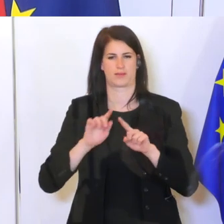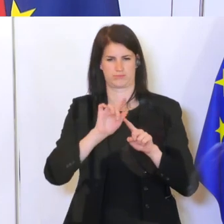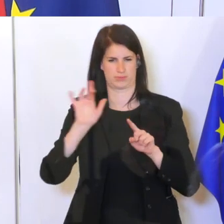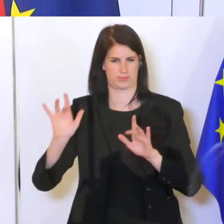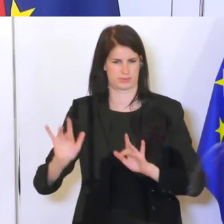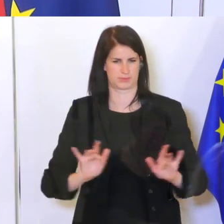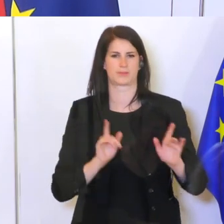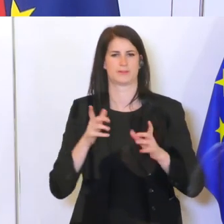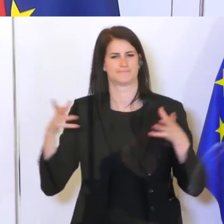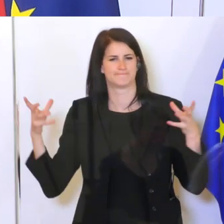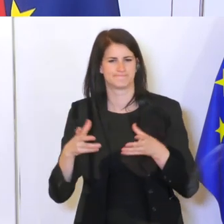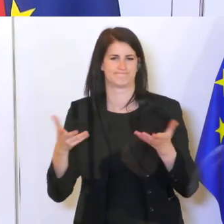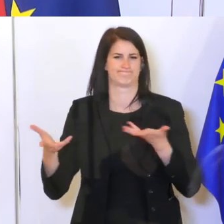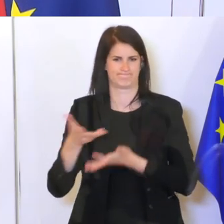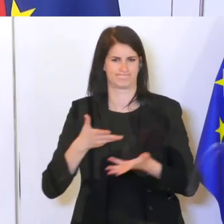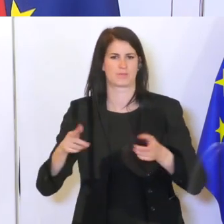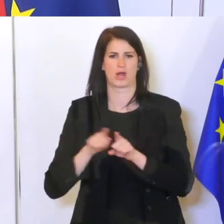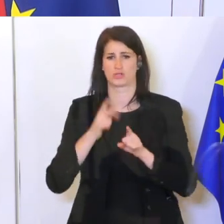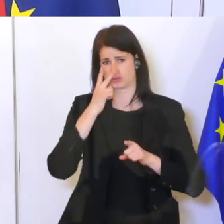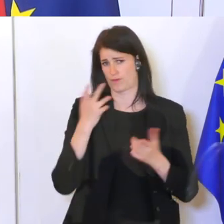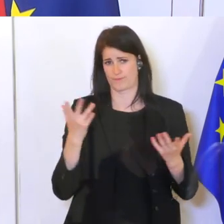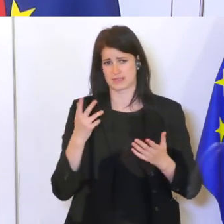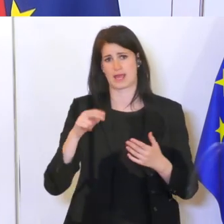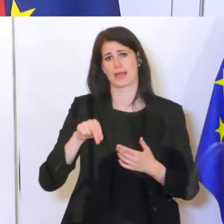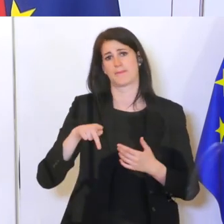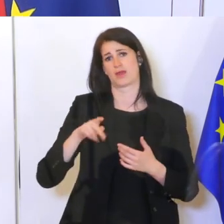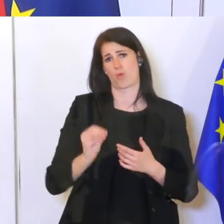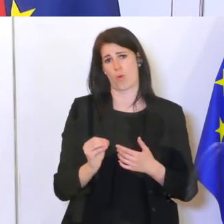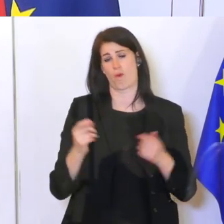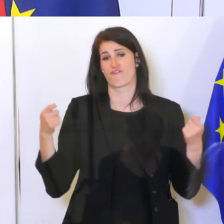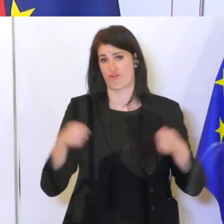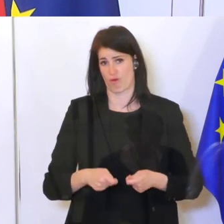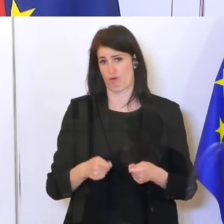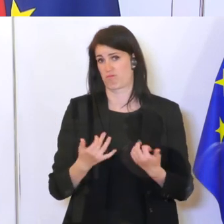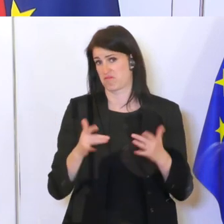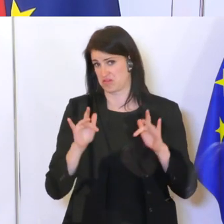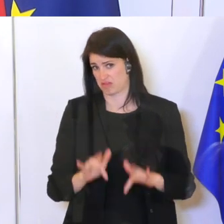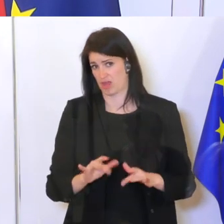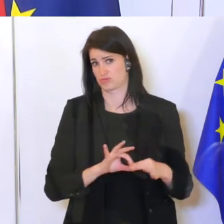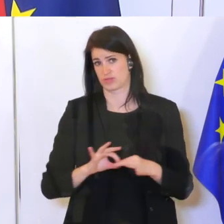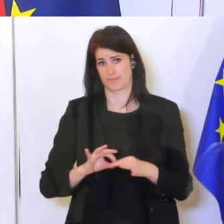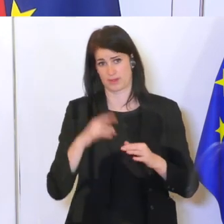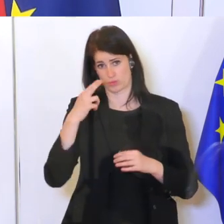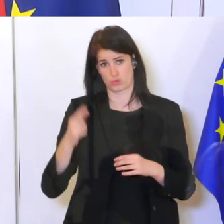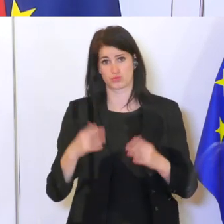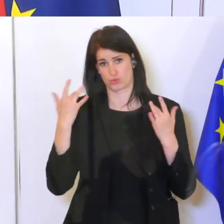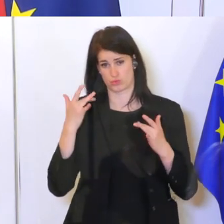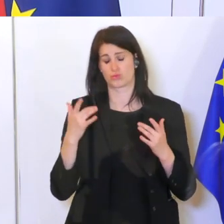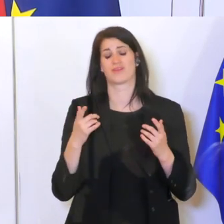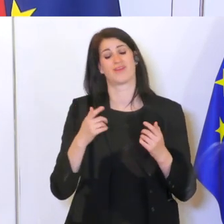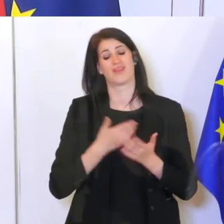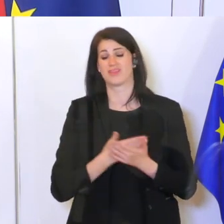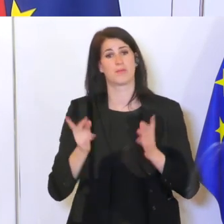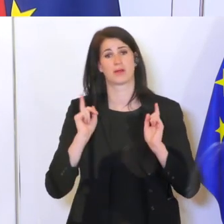sehen, was im MPO-Fonds möglich ist, auch für Kunst und Kultur. Es soll niemand zurückgelassen